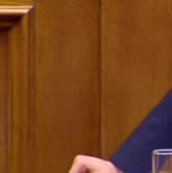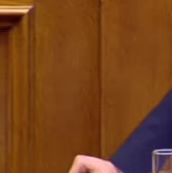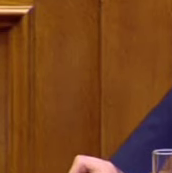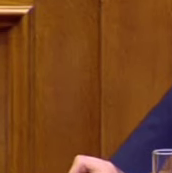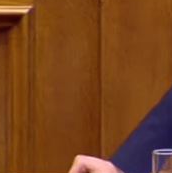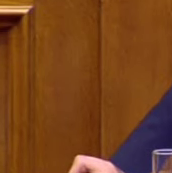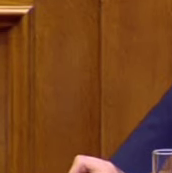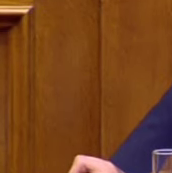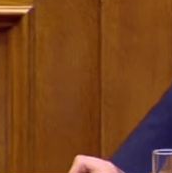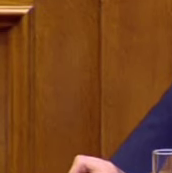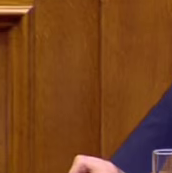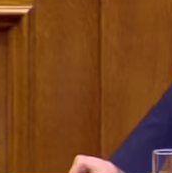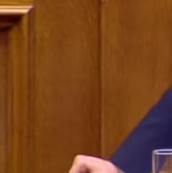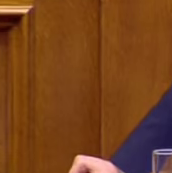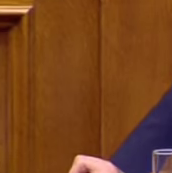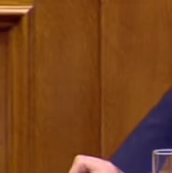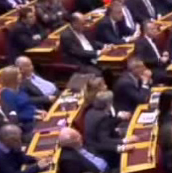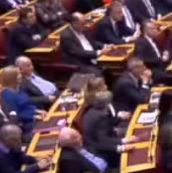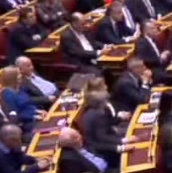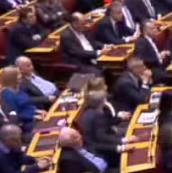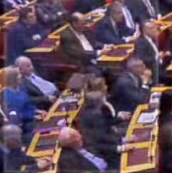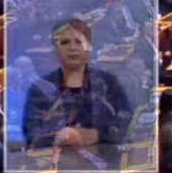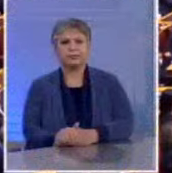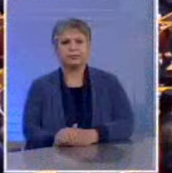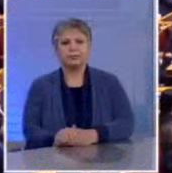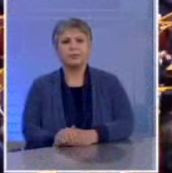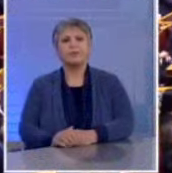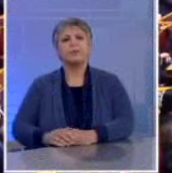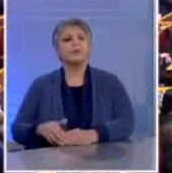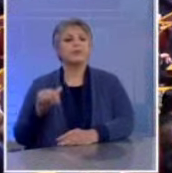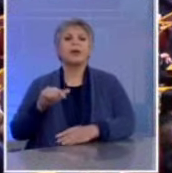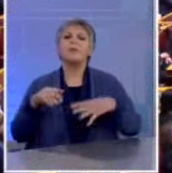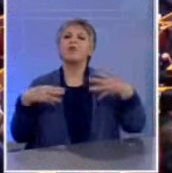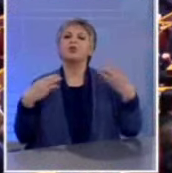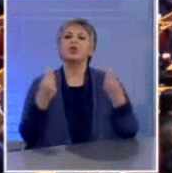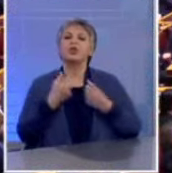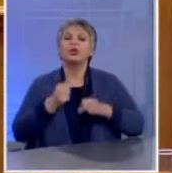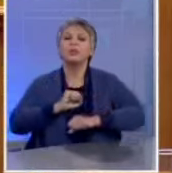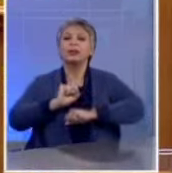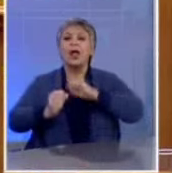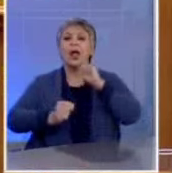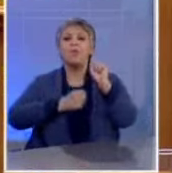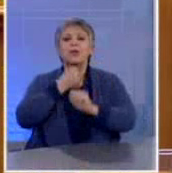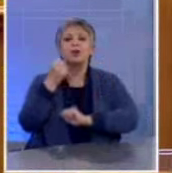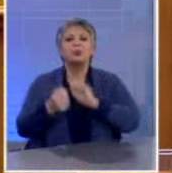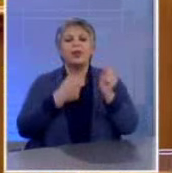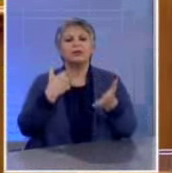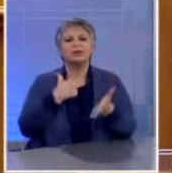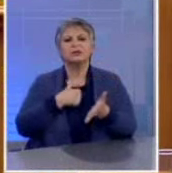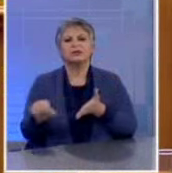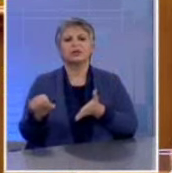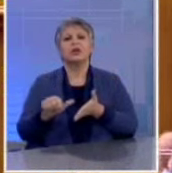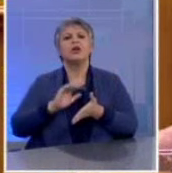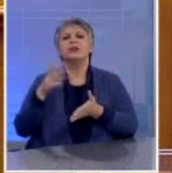Ήσυχα, περιμένετε και περιμένετε. Έτσι λοιπόν επιχειρήθηκε να ξεπληθεί τόσο το πολιτικό προσωπικό που είχε εμπλοκές